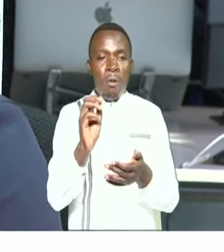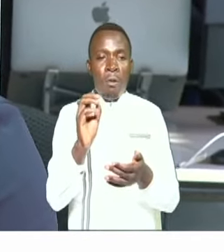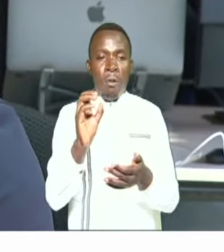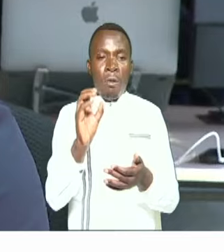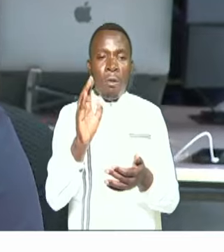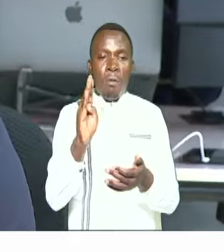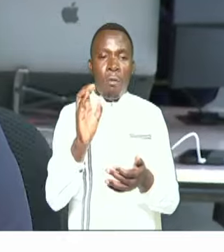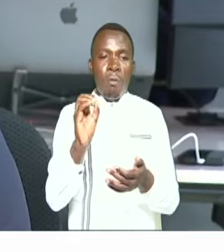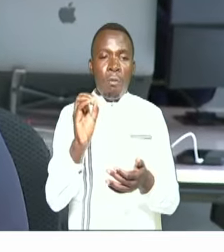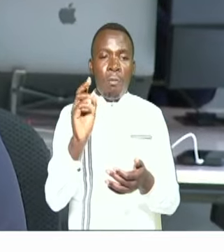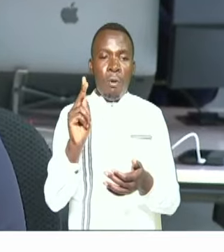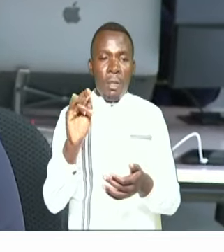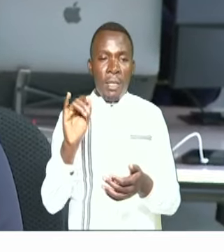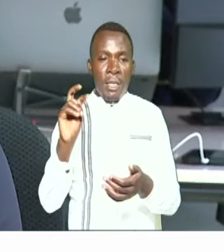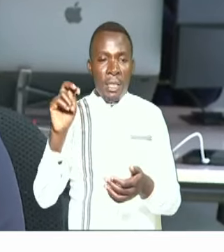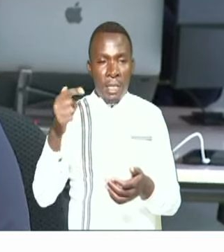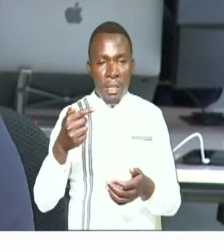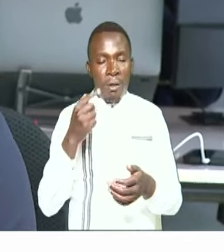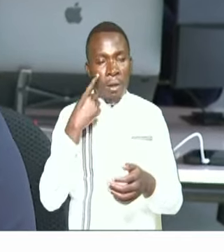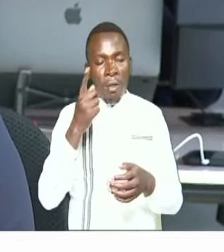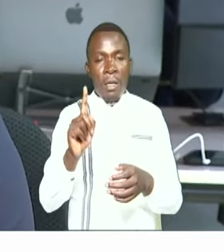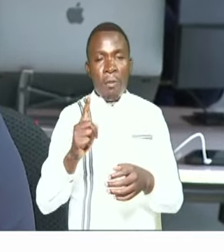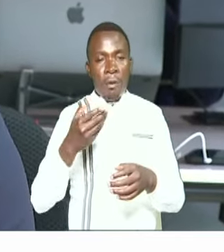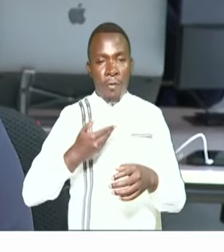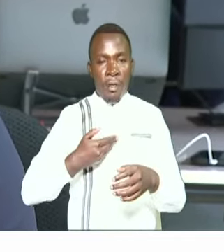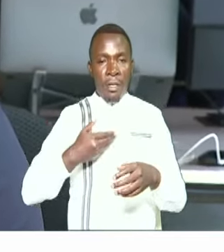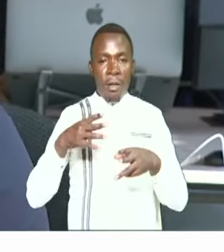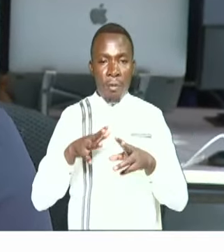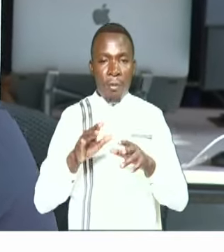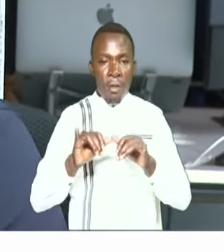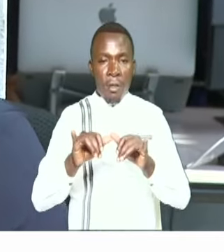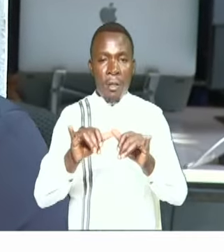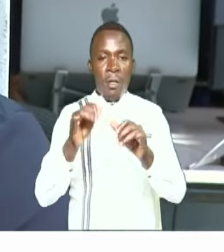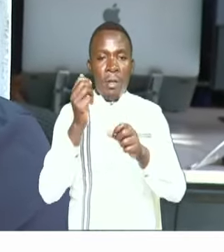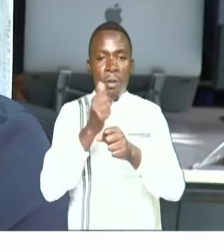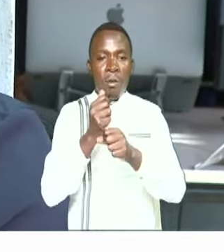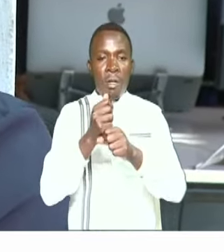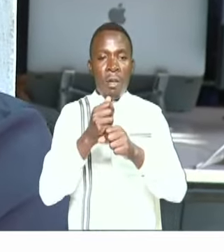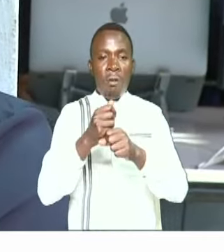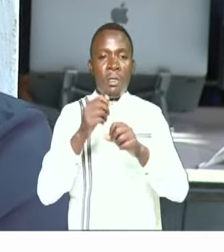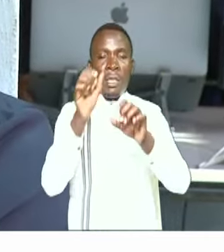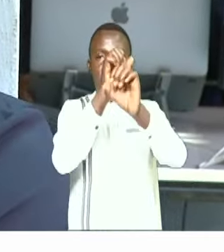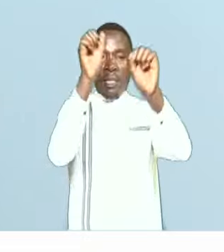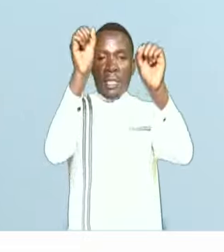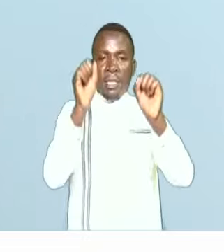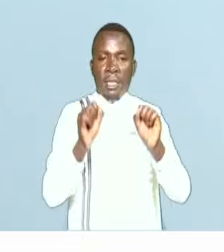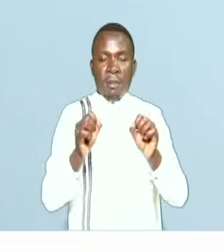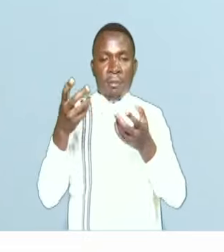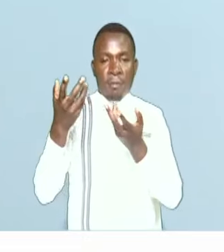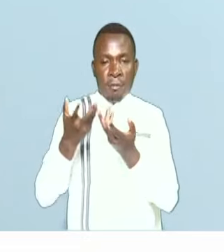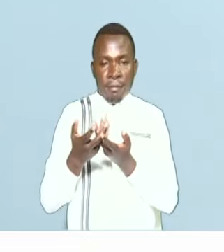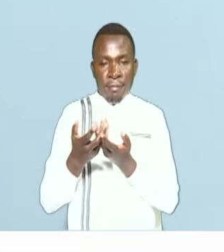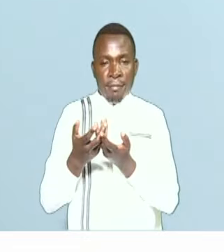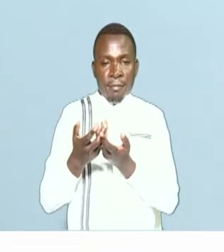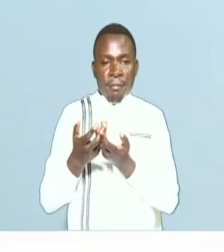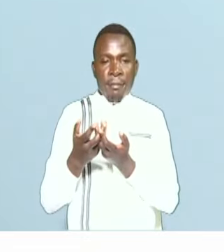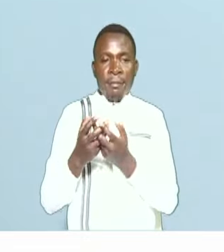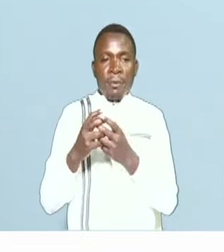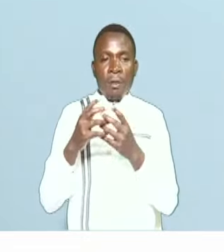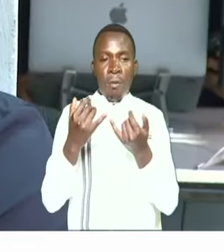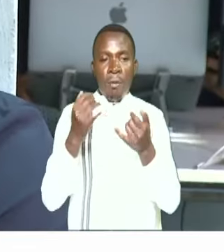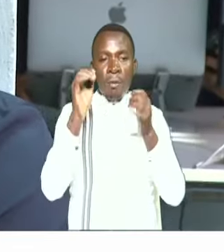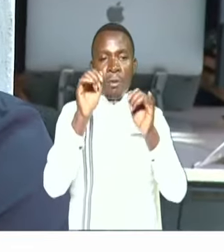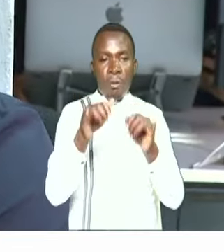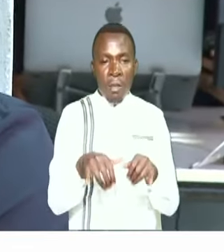uburyo buhamye bicamo twakoze system rero zibita zibihuza zigasolve icyo kibazo ubu ngubu ushobora